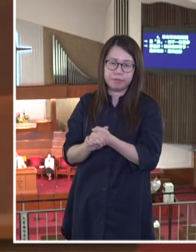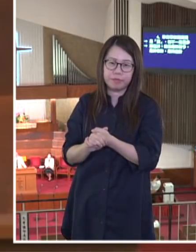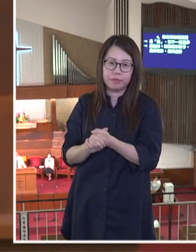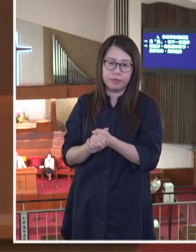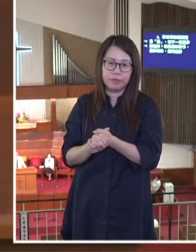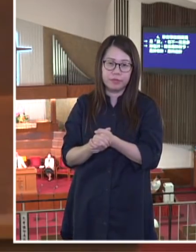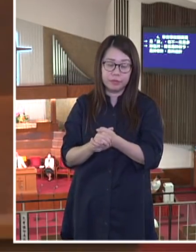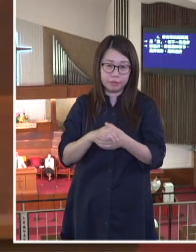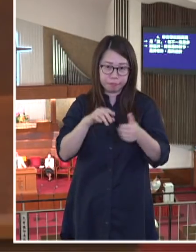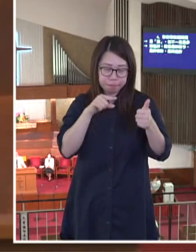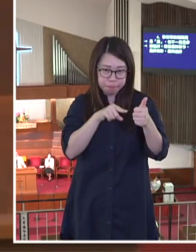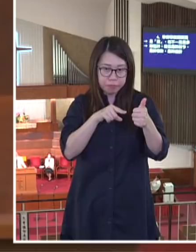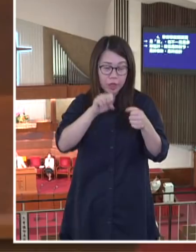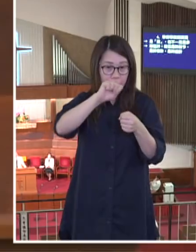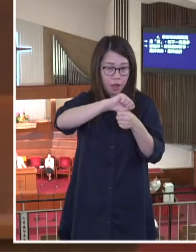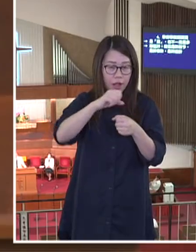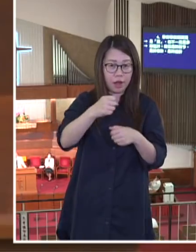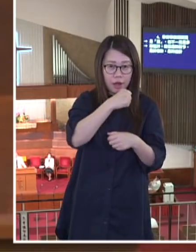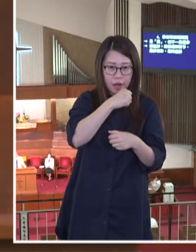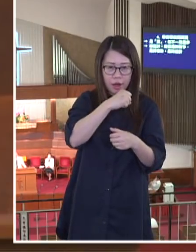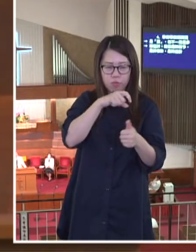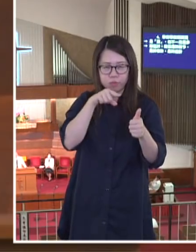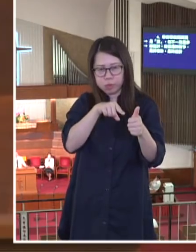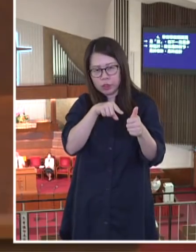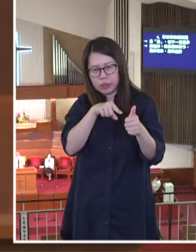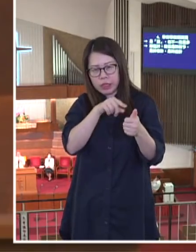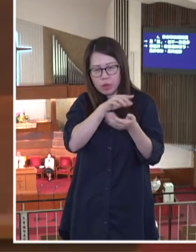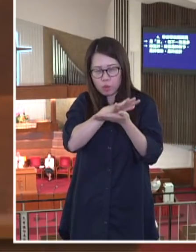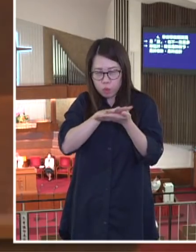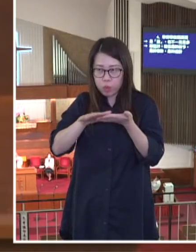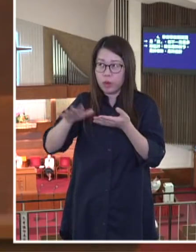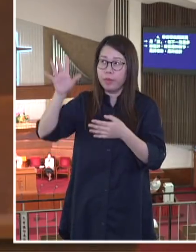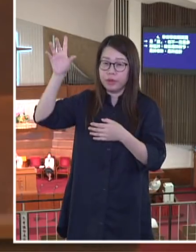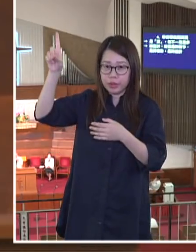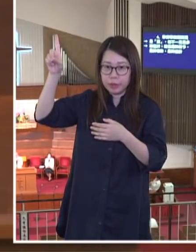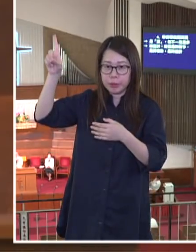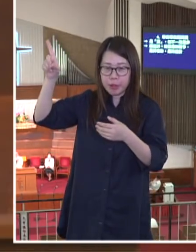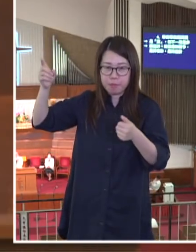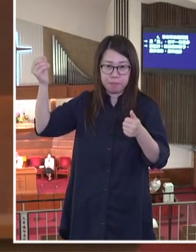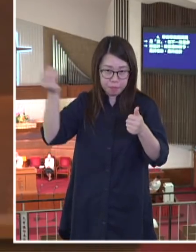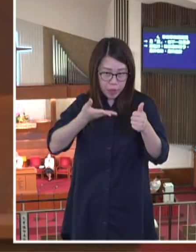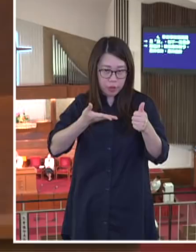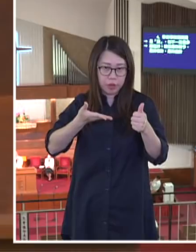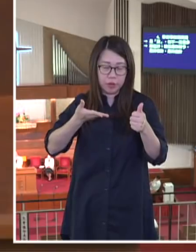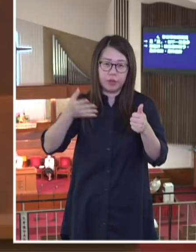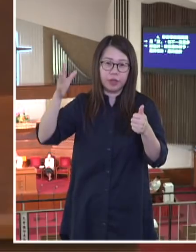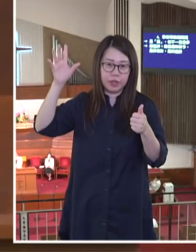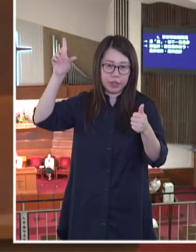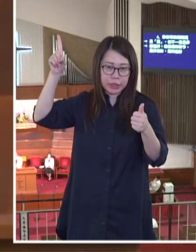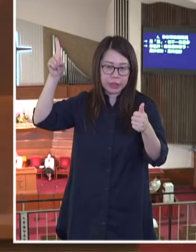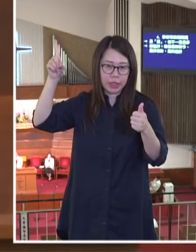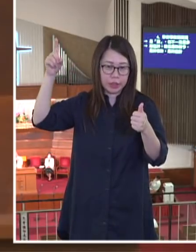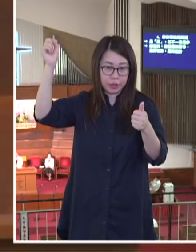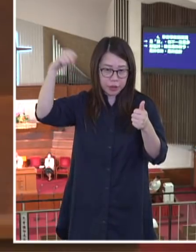的，亦是神的应许。这个就是迦勒去跟从神，然后经历